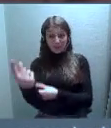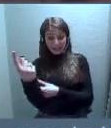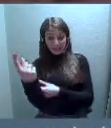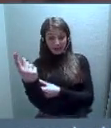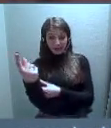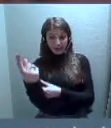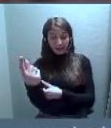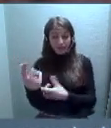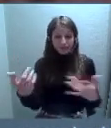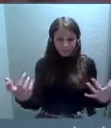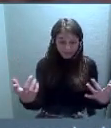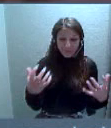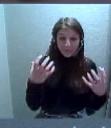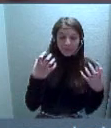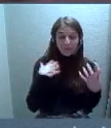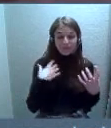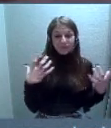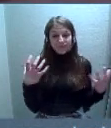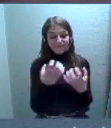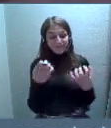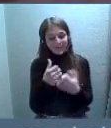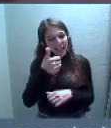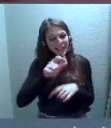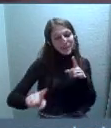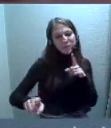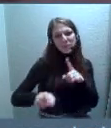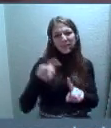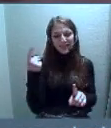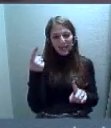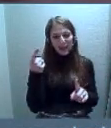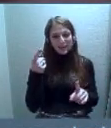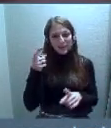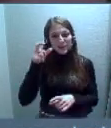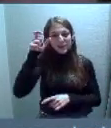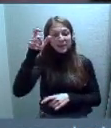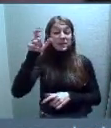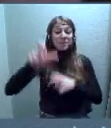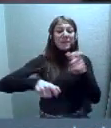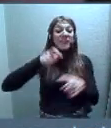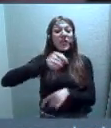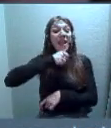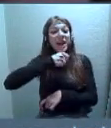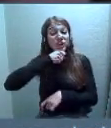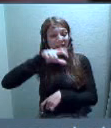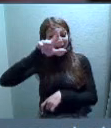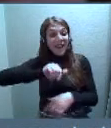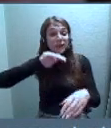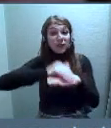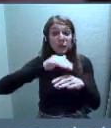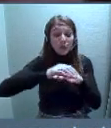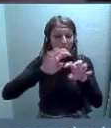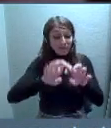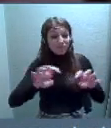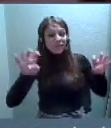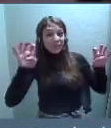multivalentes, avoir un petit regard particulier pour les plus vieux d'entre nous qui vont acquérir